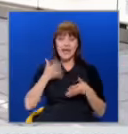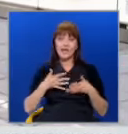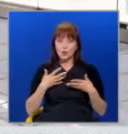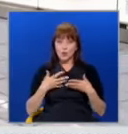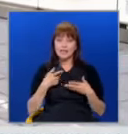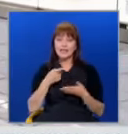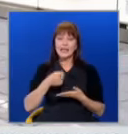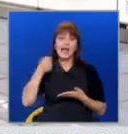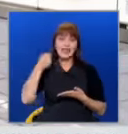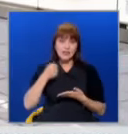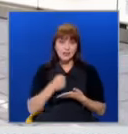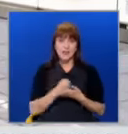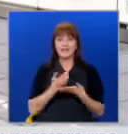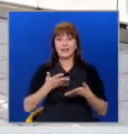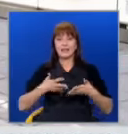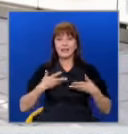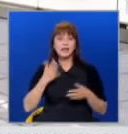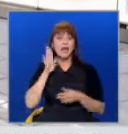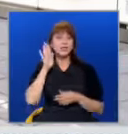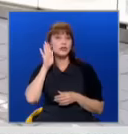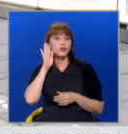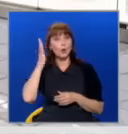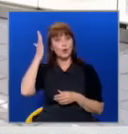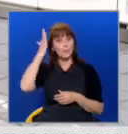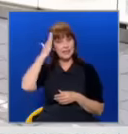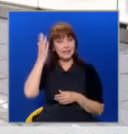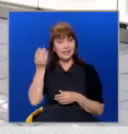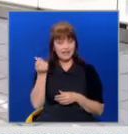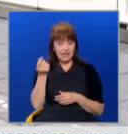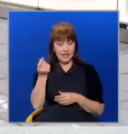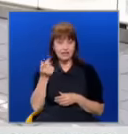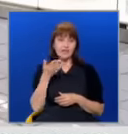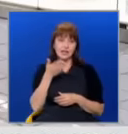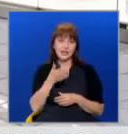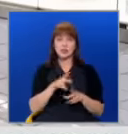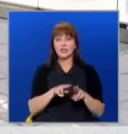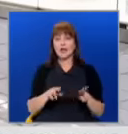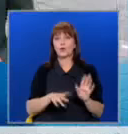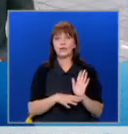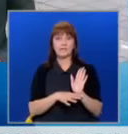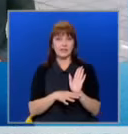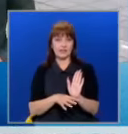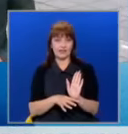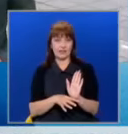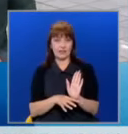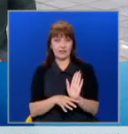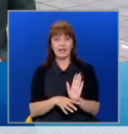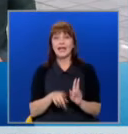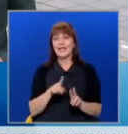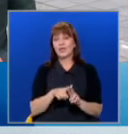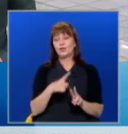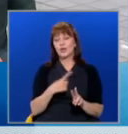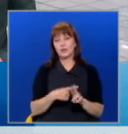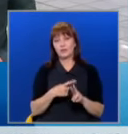техните, настояват техните искания да бъдат чути както от Министерството на финансите, така и от народните представители. Иво Никодимов